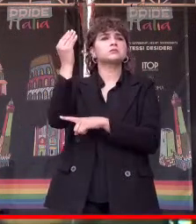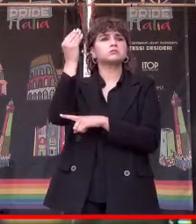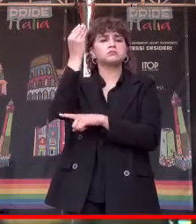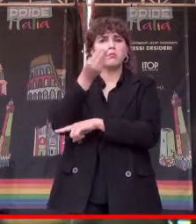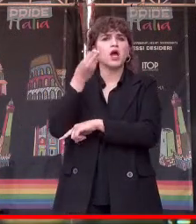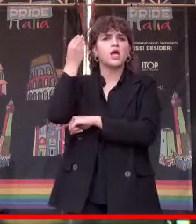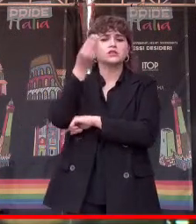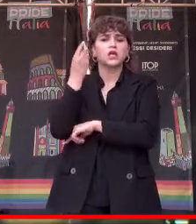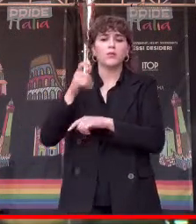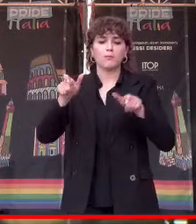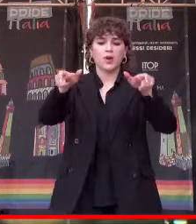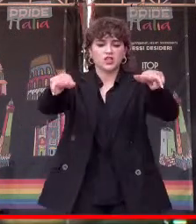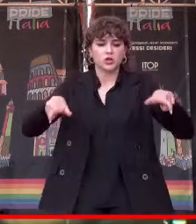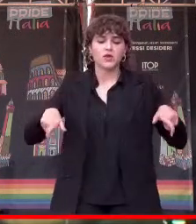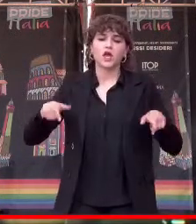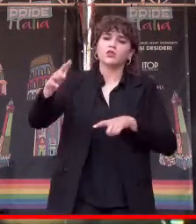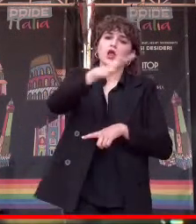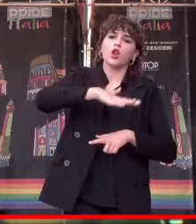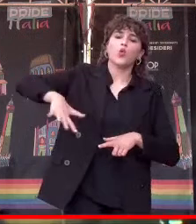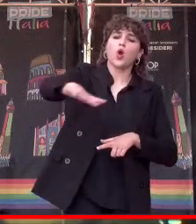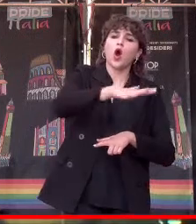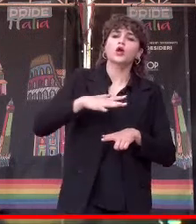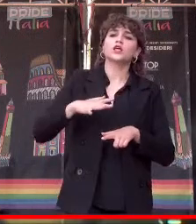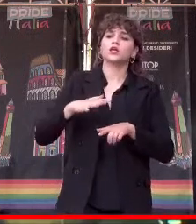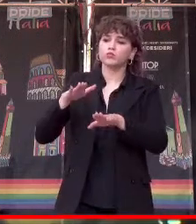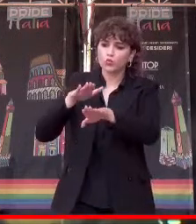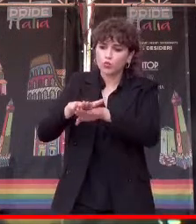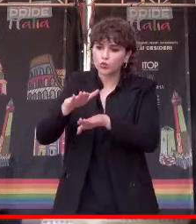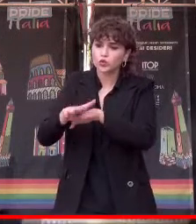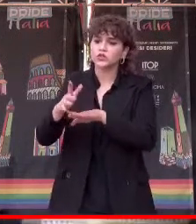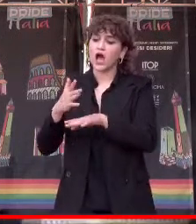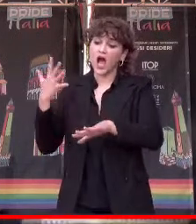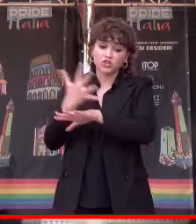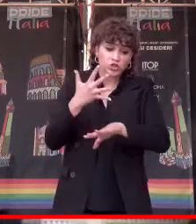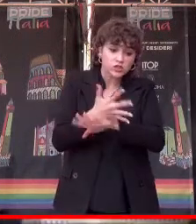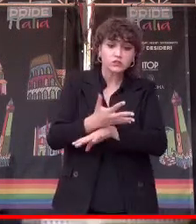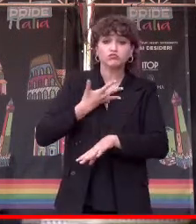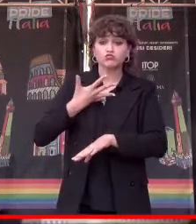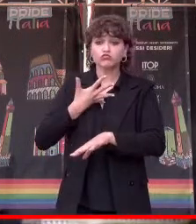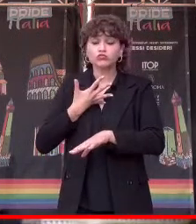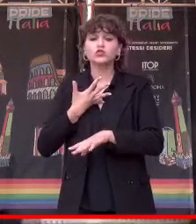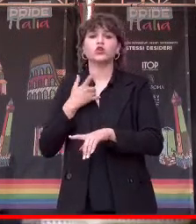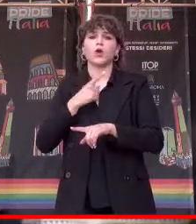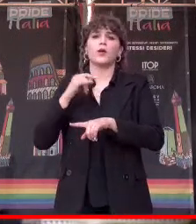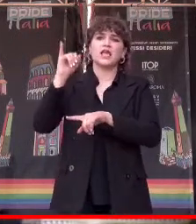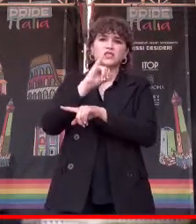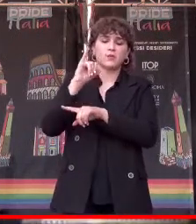dei marciapiedi eccetera eccetera, ma come vi dirà Isabella, anche con una, tra l'altro